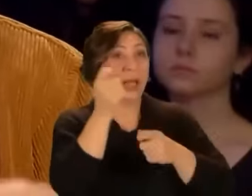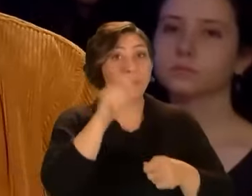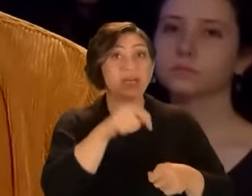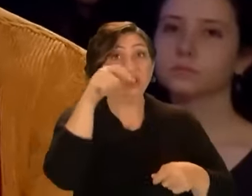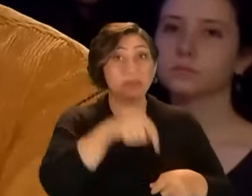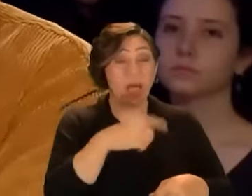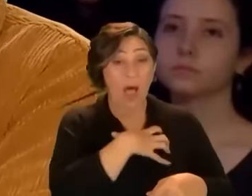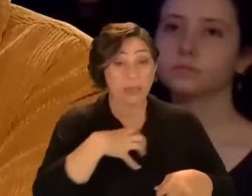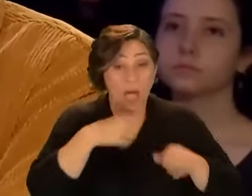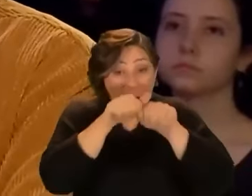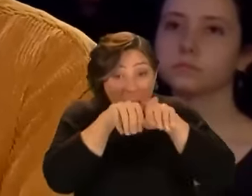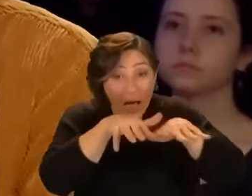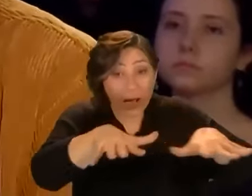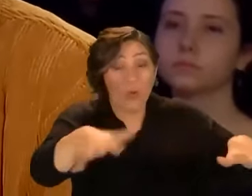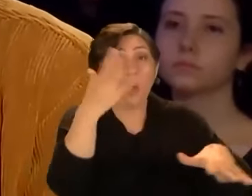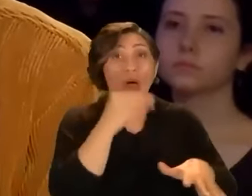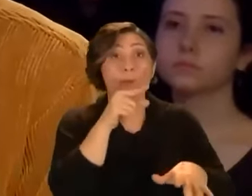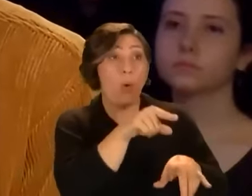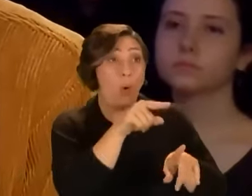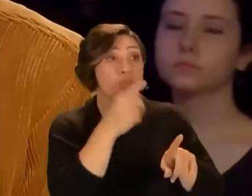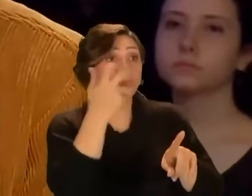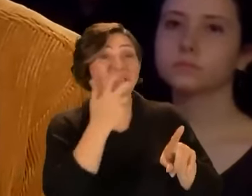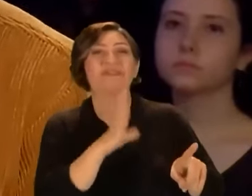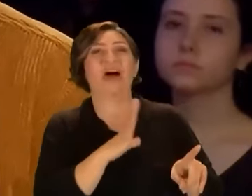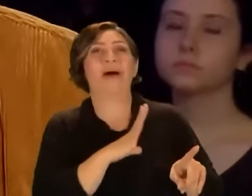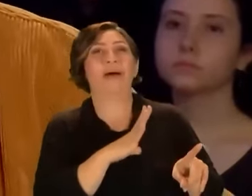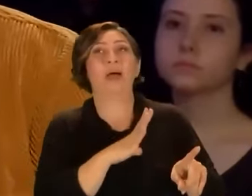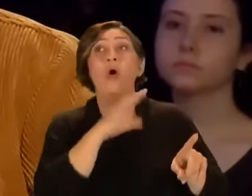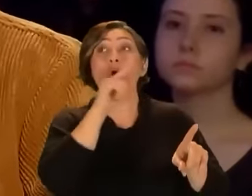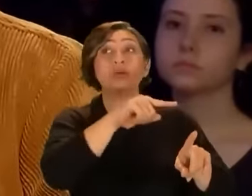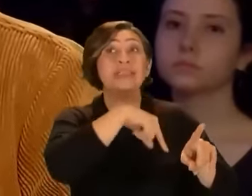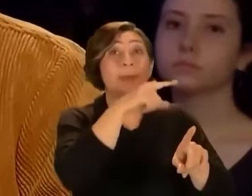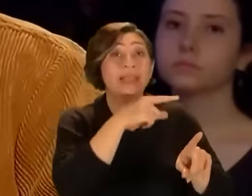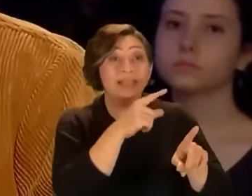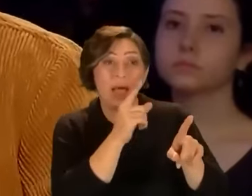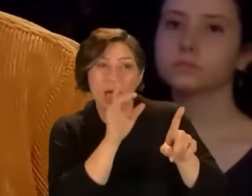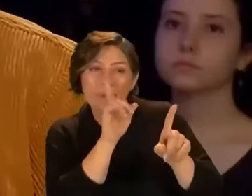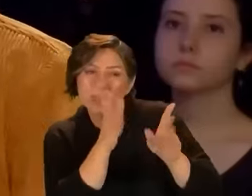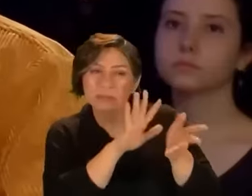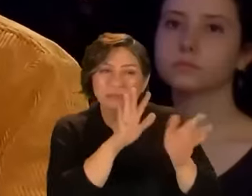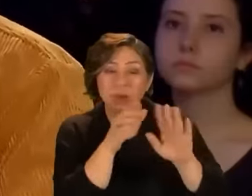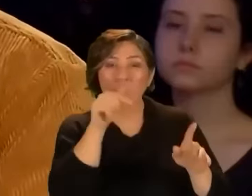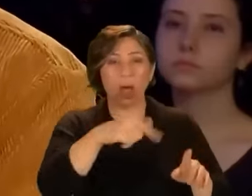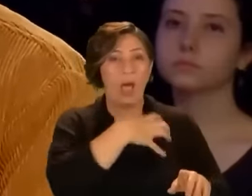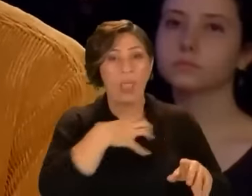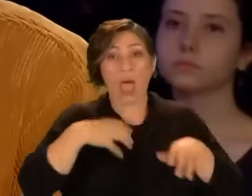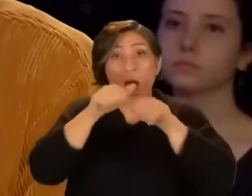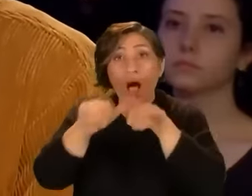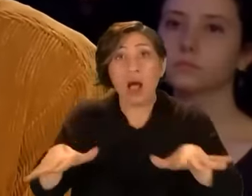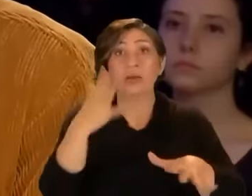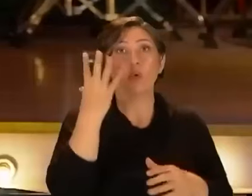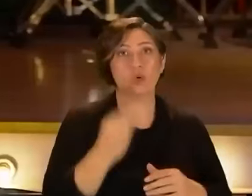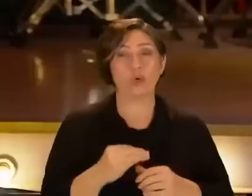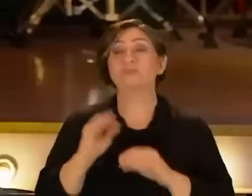ve şimdi ana akım olarak o alternatif müzik var. Yani ya, o zamanın alternatifi bugünün aslında ana akımı oluyor.